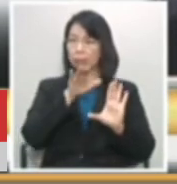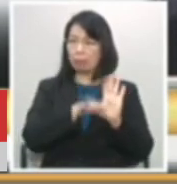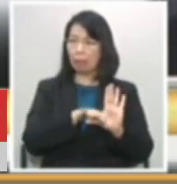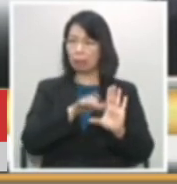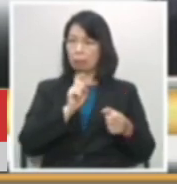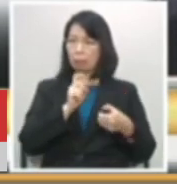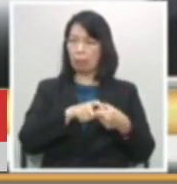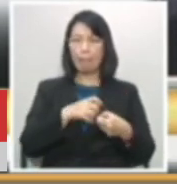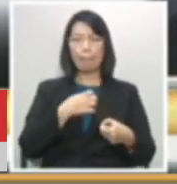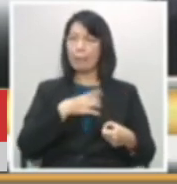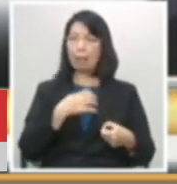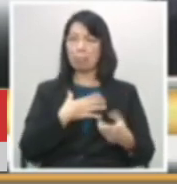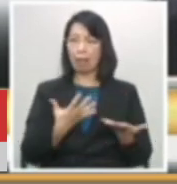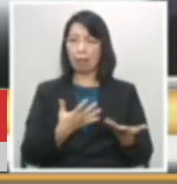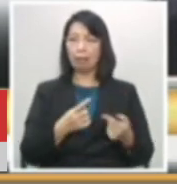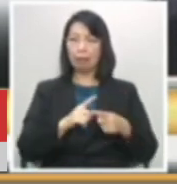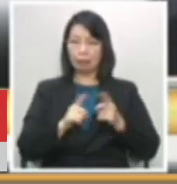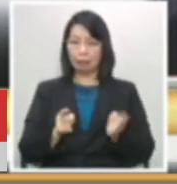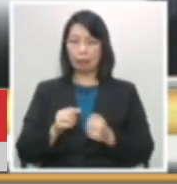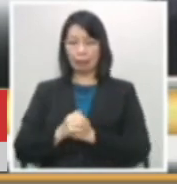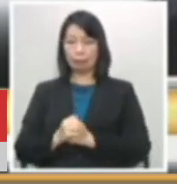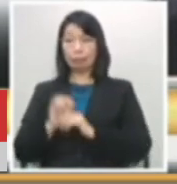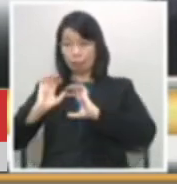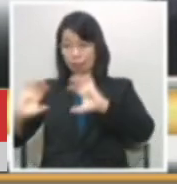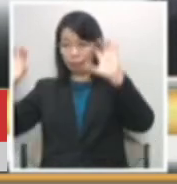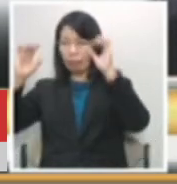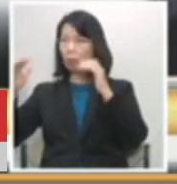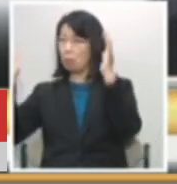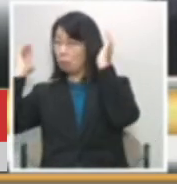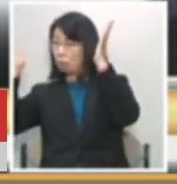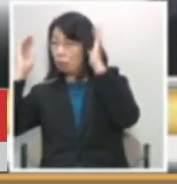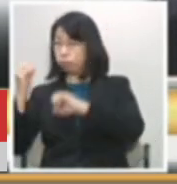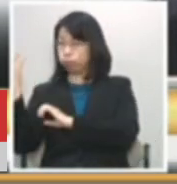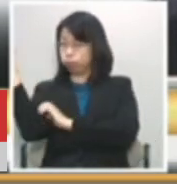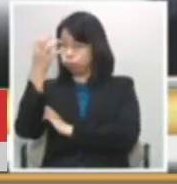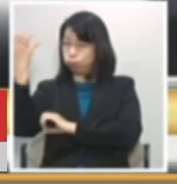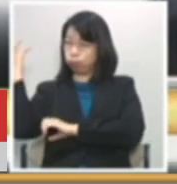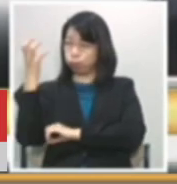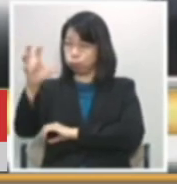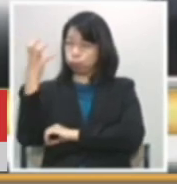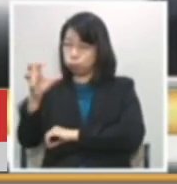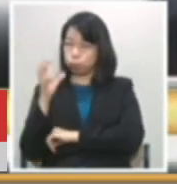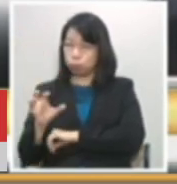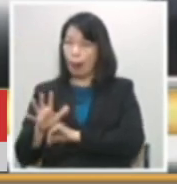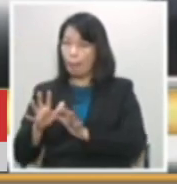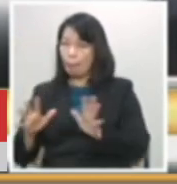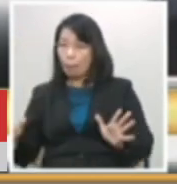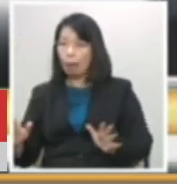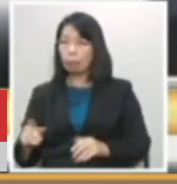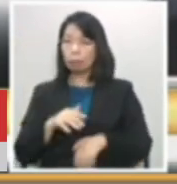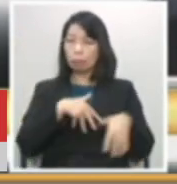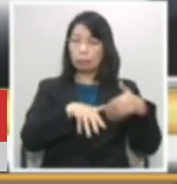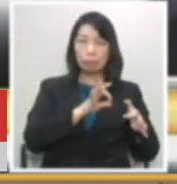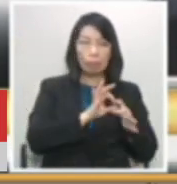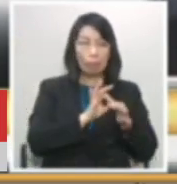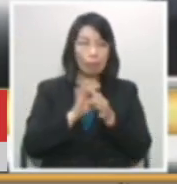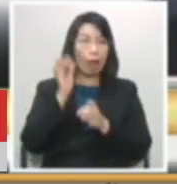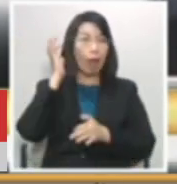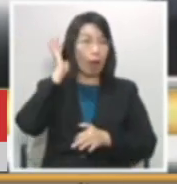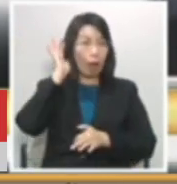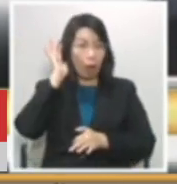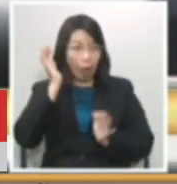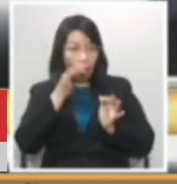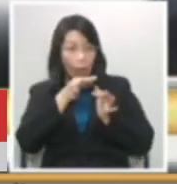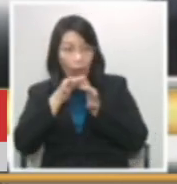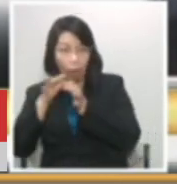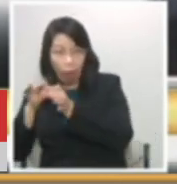องชื่นชมว่าทุ่มงบโฆษณาประชาสัมพันธ์อย่างหนักจนคนเชื่อค่ะจนประชาชนนึกว่าดีแ